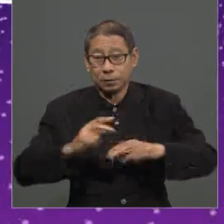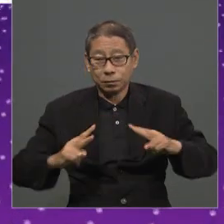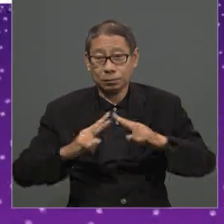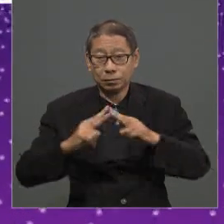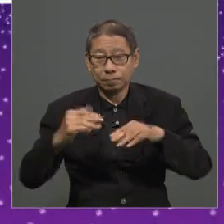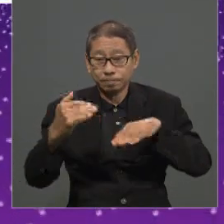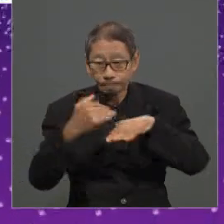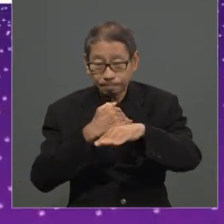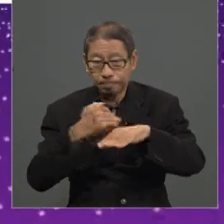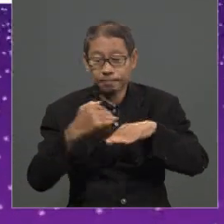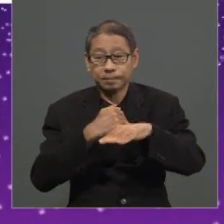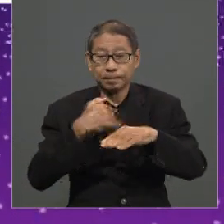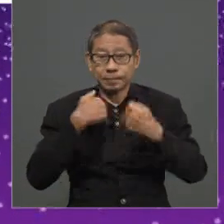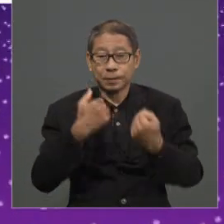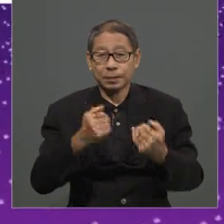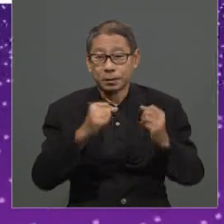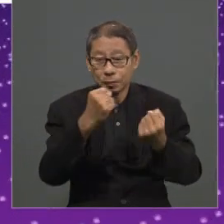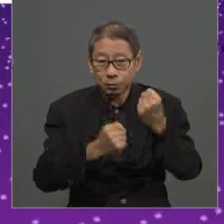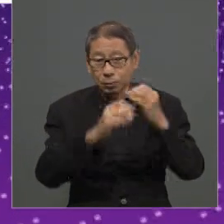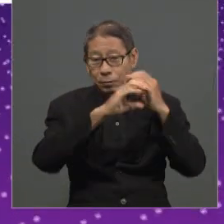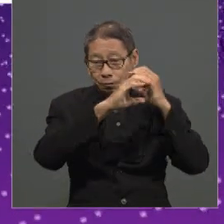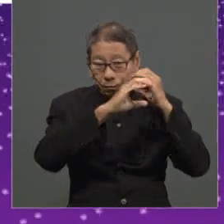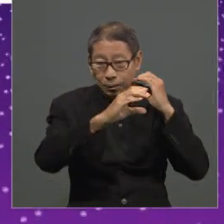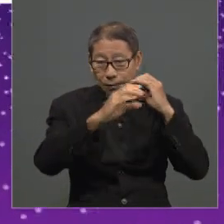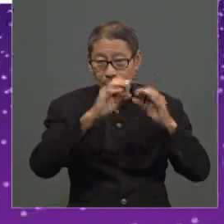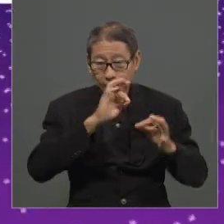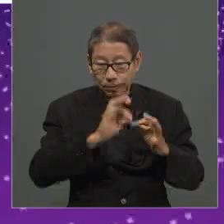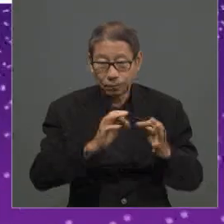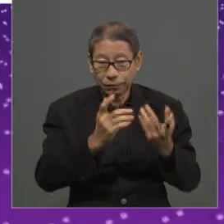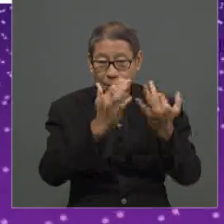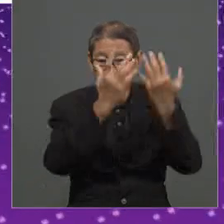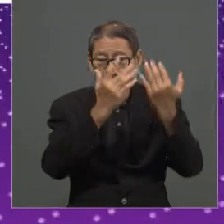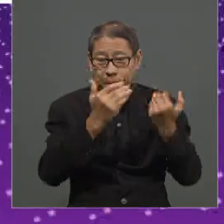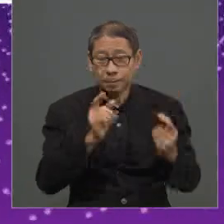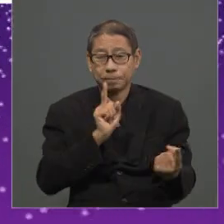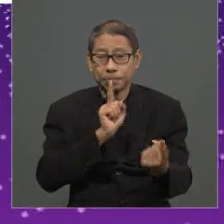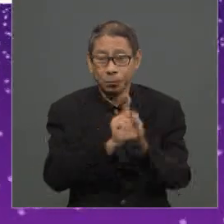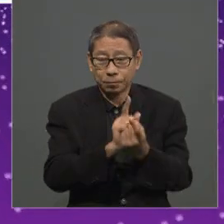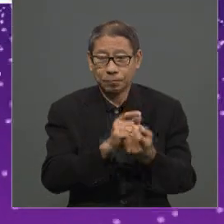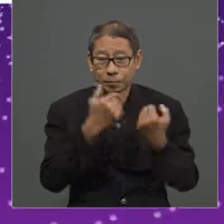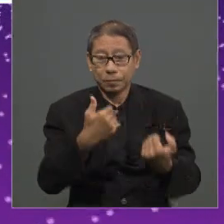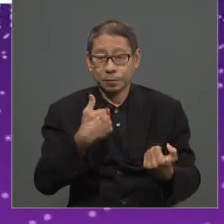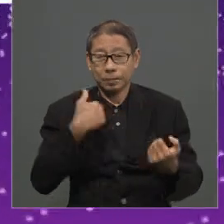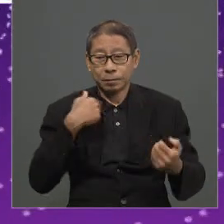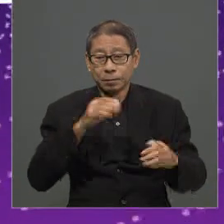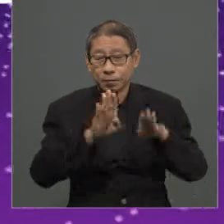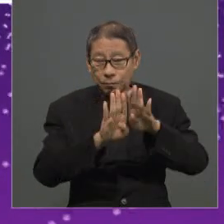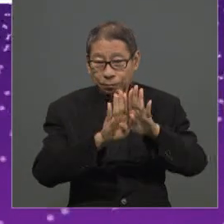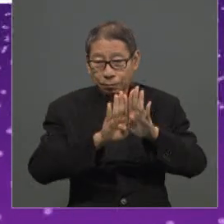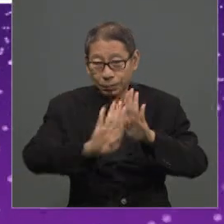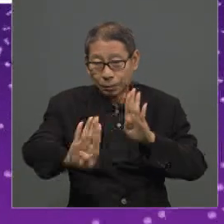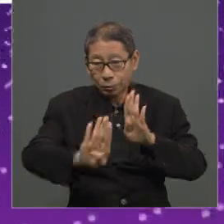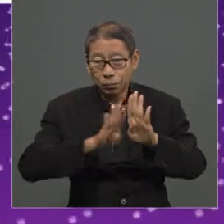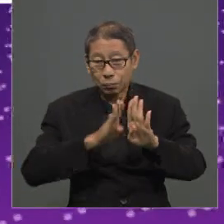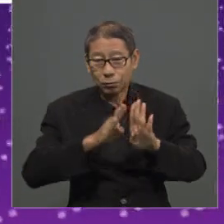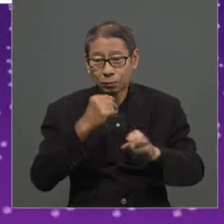แจงประเด็นเรื่องที่รถบัสทัศนศึกษาไฟไหม้เนี่ยนะซึ่งเบื้องต้นก็พบว่ากลไกของรถและประตูฉุกเฉินเนี่ยตกล